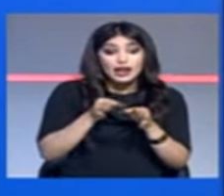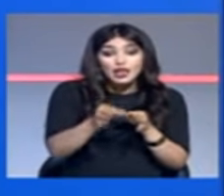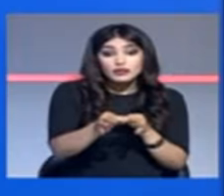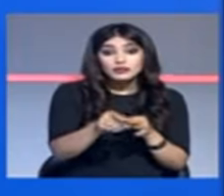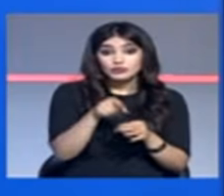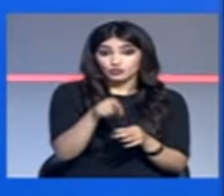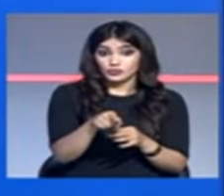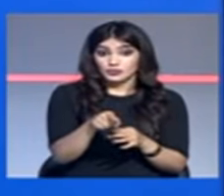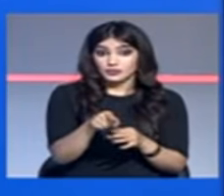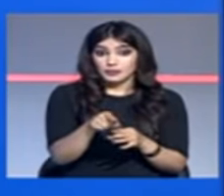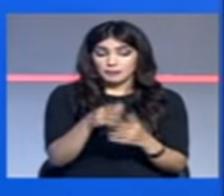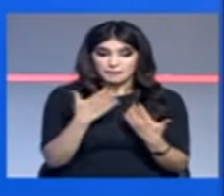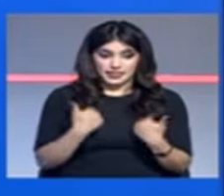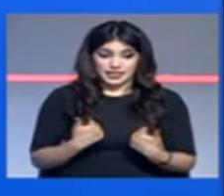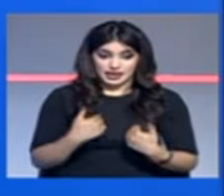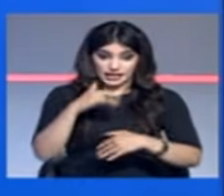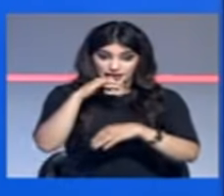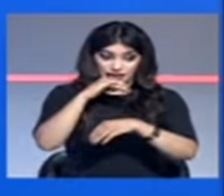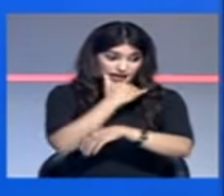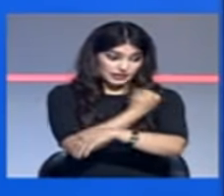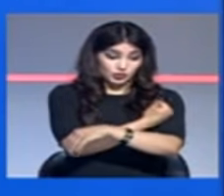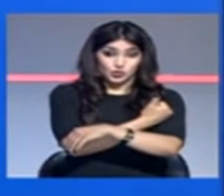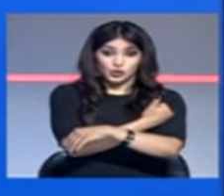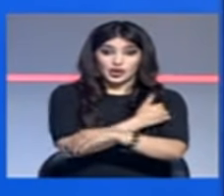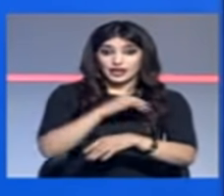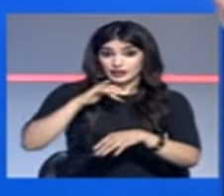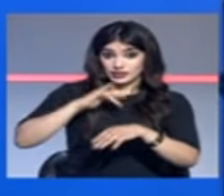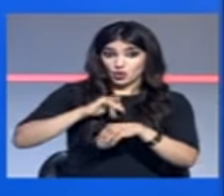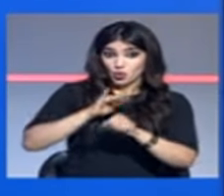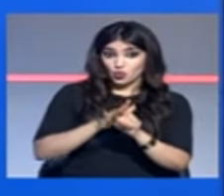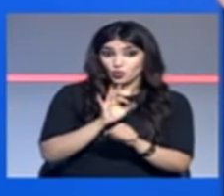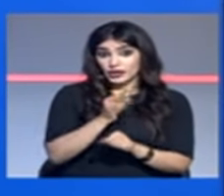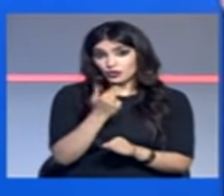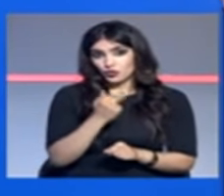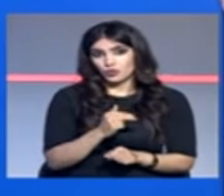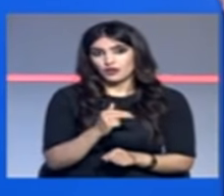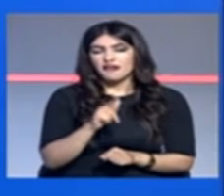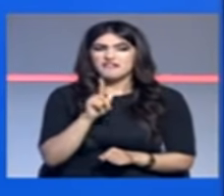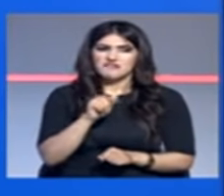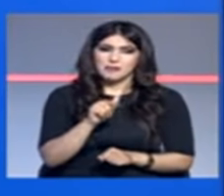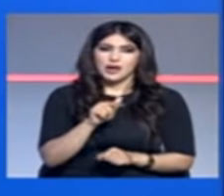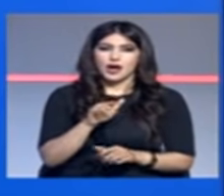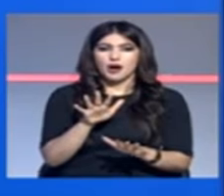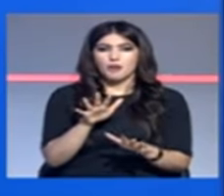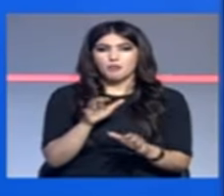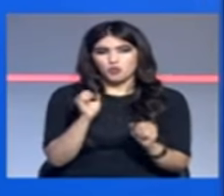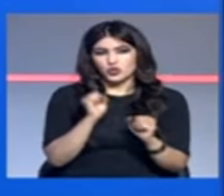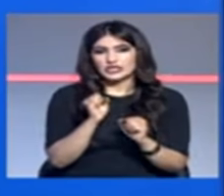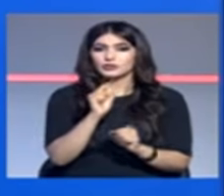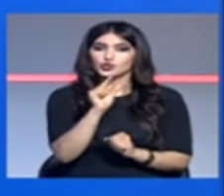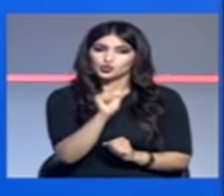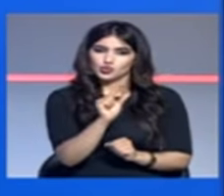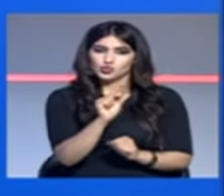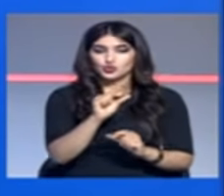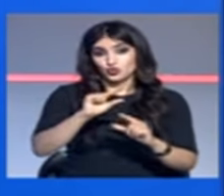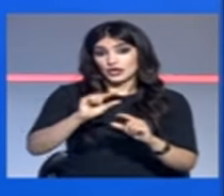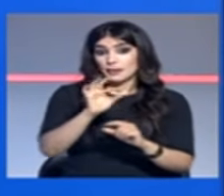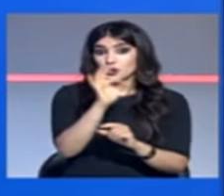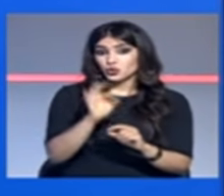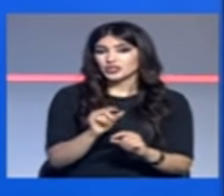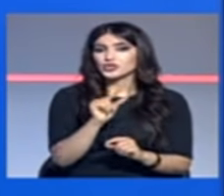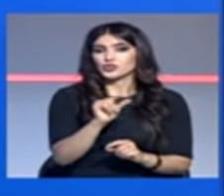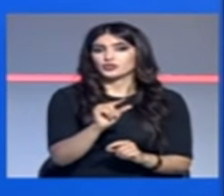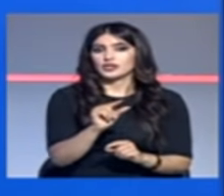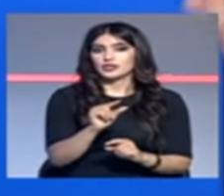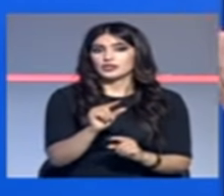اسكو انا كملقح حامل ولا لا فما امكانيه ظريفه خاطر فما امكانيه